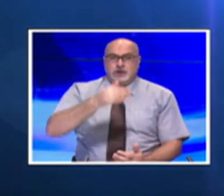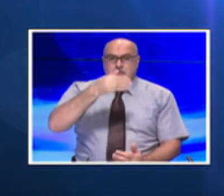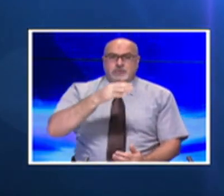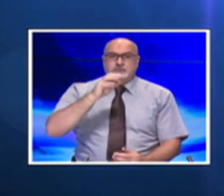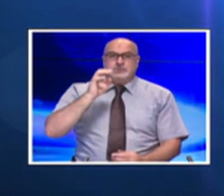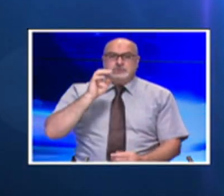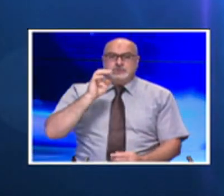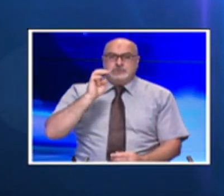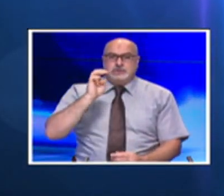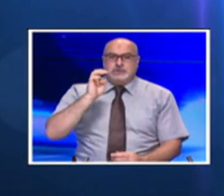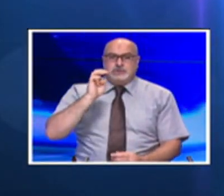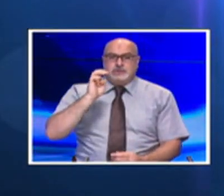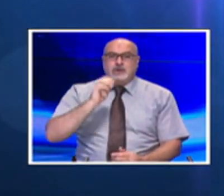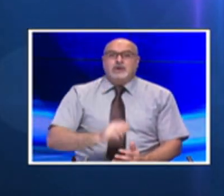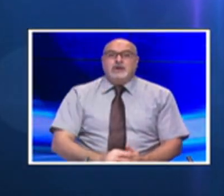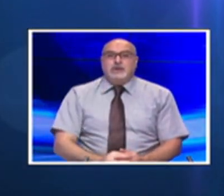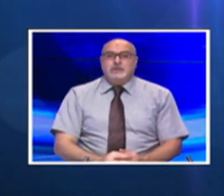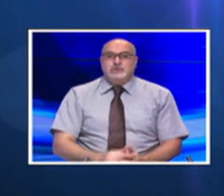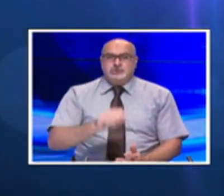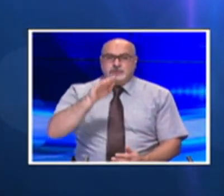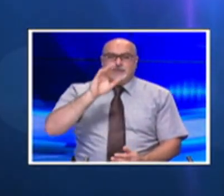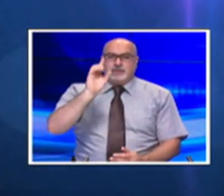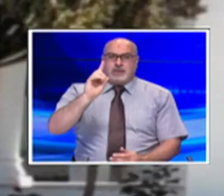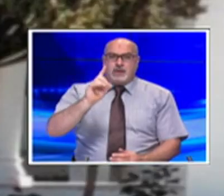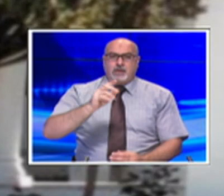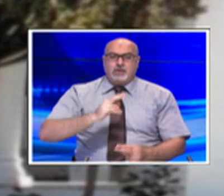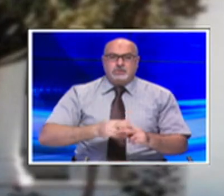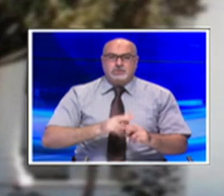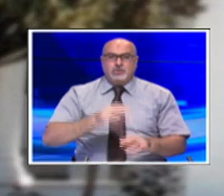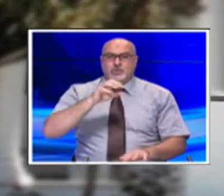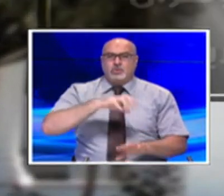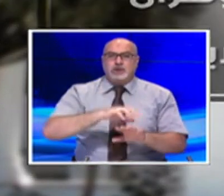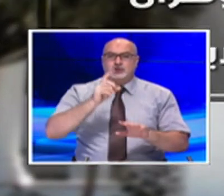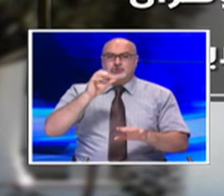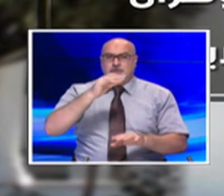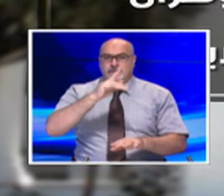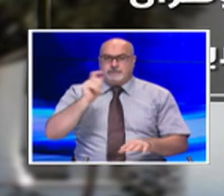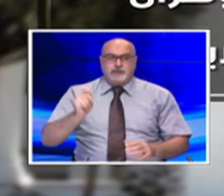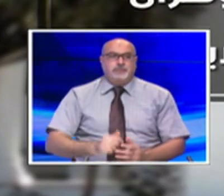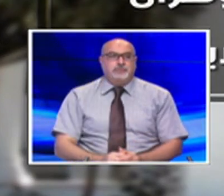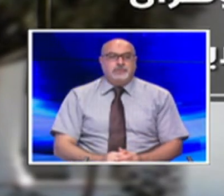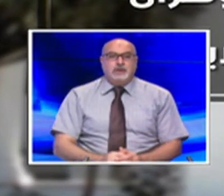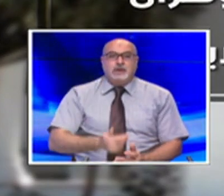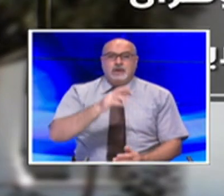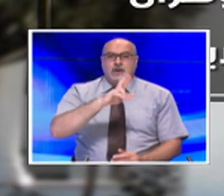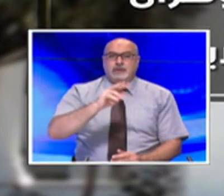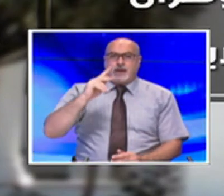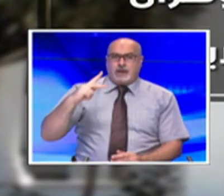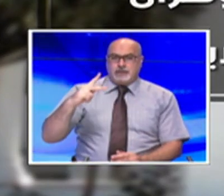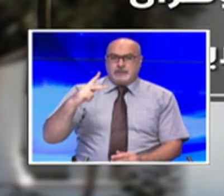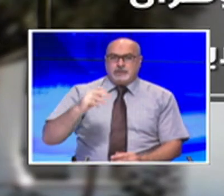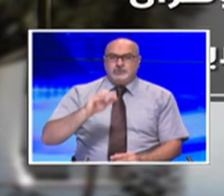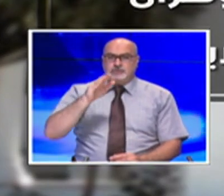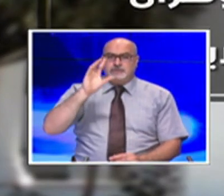محمود غريب رئيس دائرة فيض البطمة بولاية الجلفة، رضا خيذر رئيس دائرة